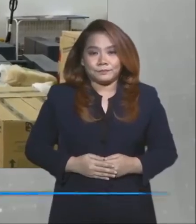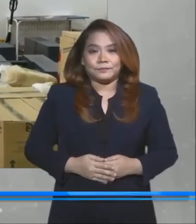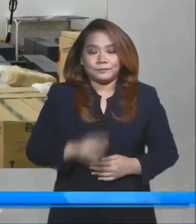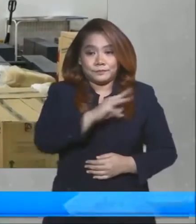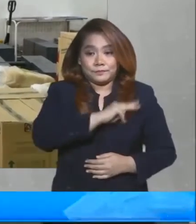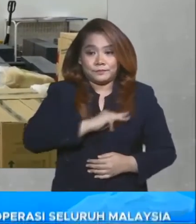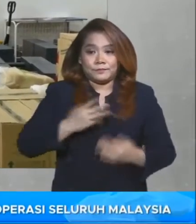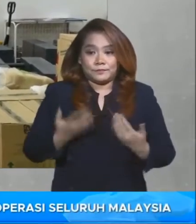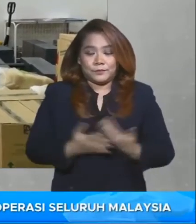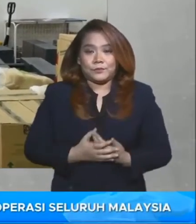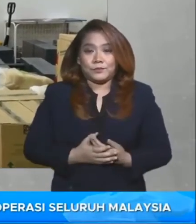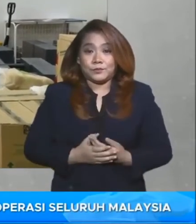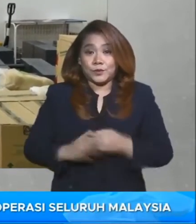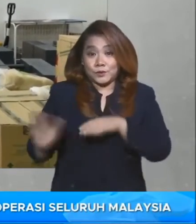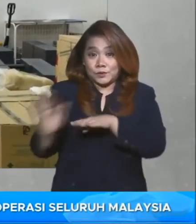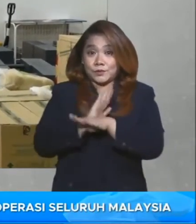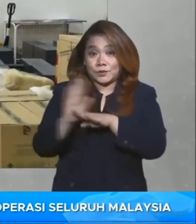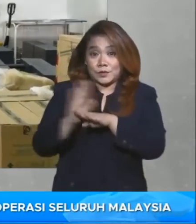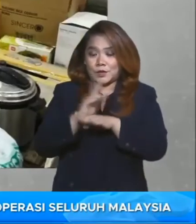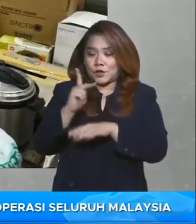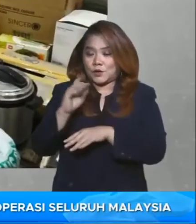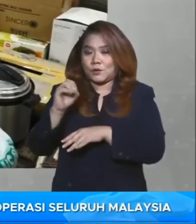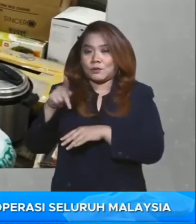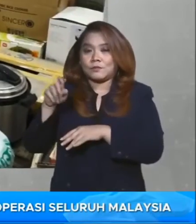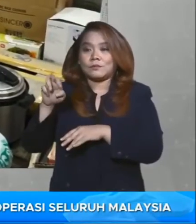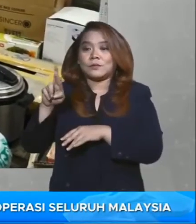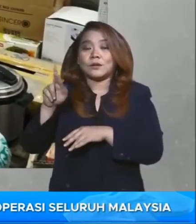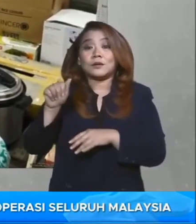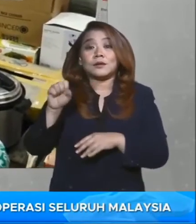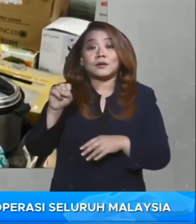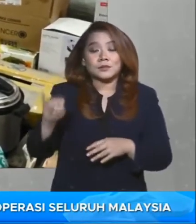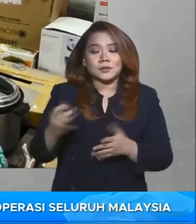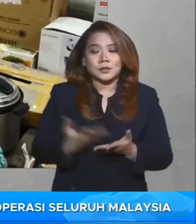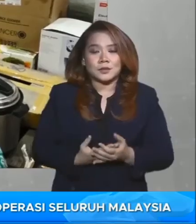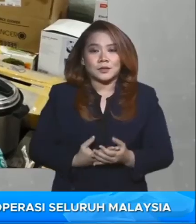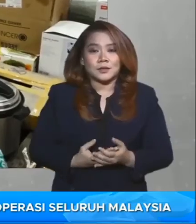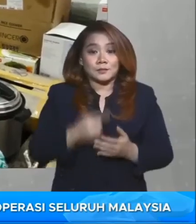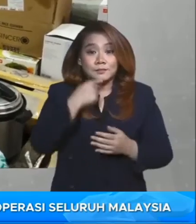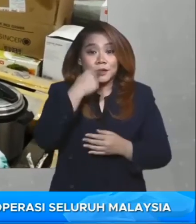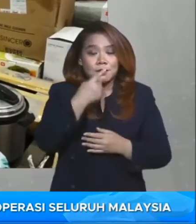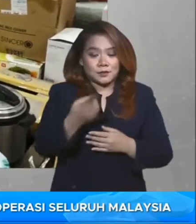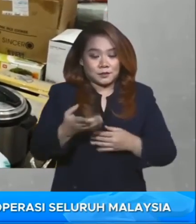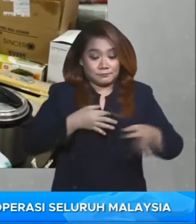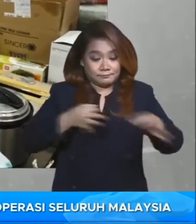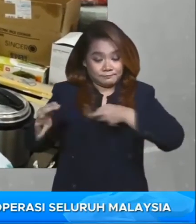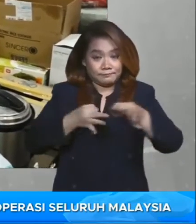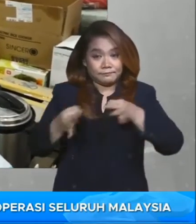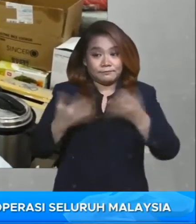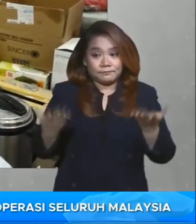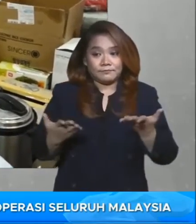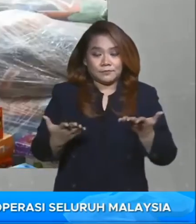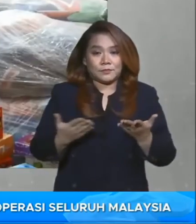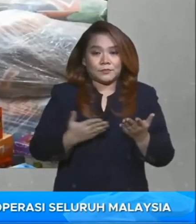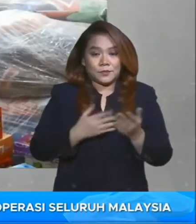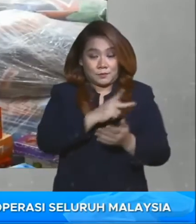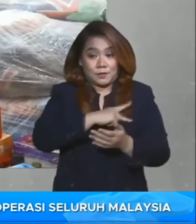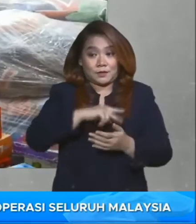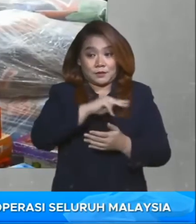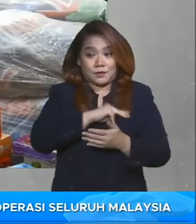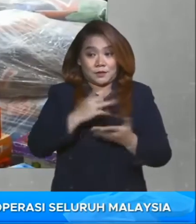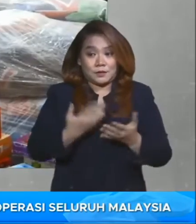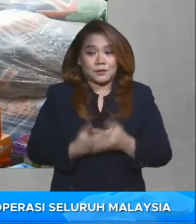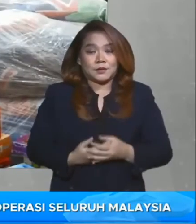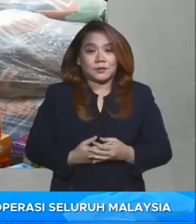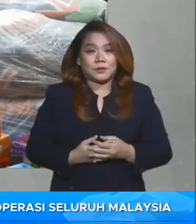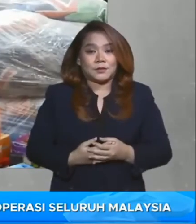Hai menteri pembangunan Usahawan dengan koperasi dan Sri noh menjelaskan ketika ini kementriannya menerusi angkatan koperasi